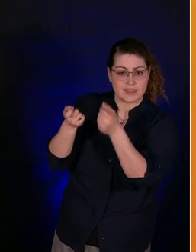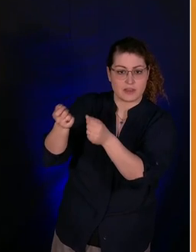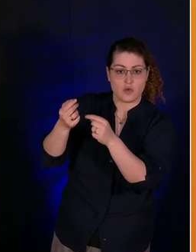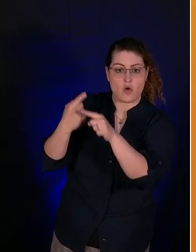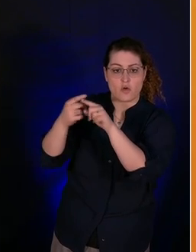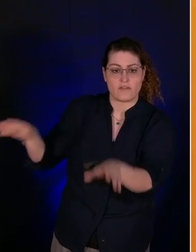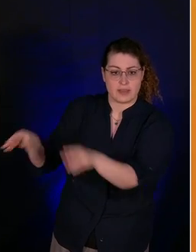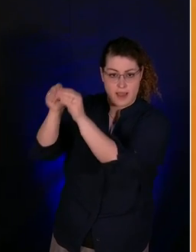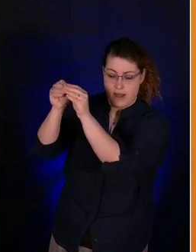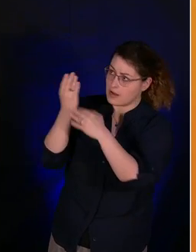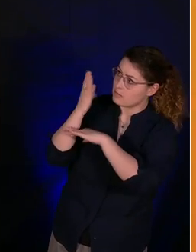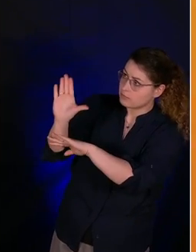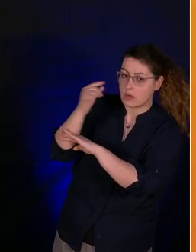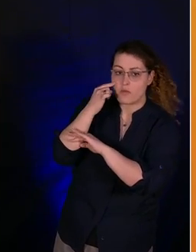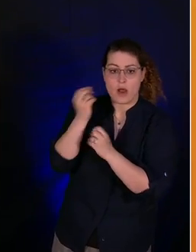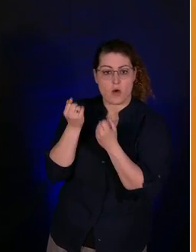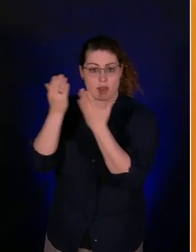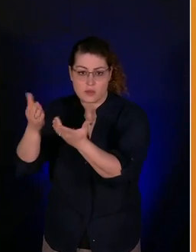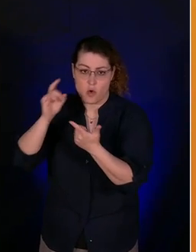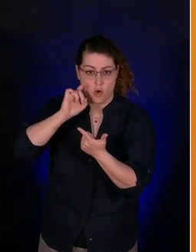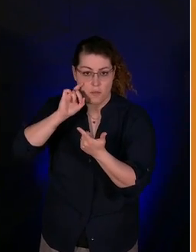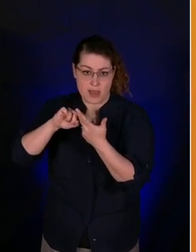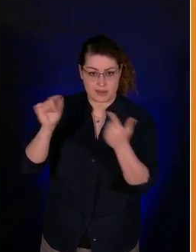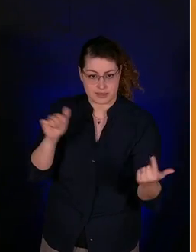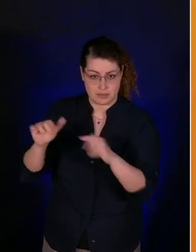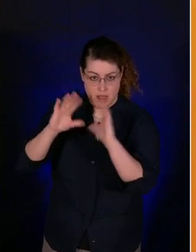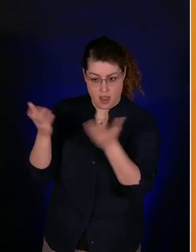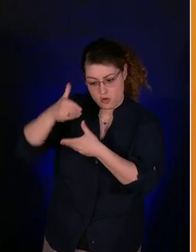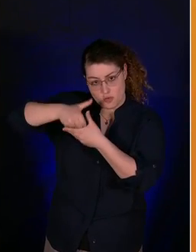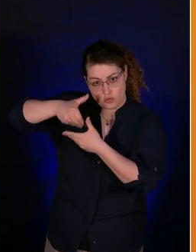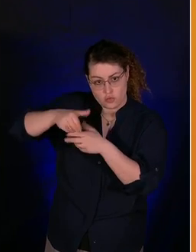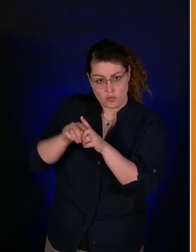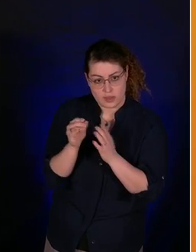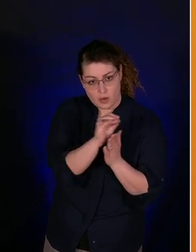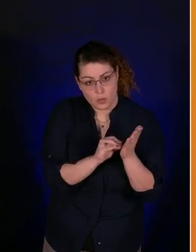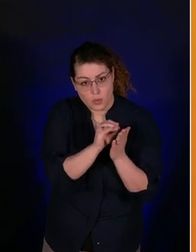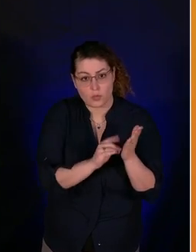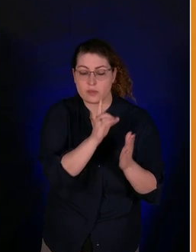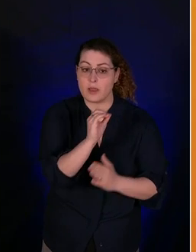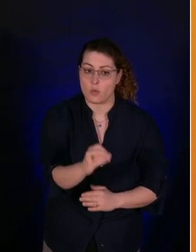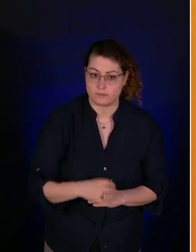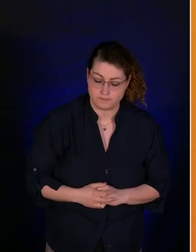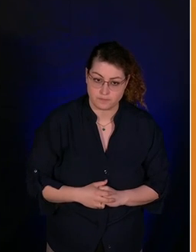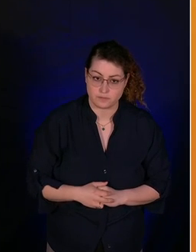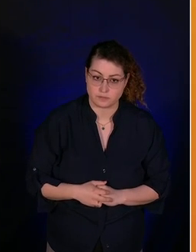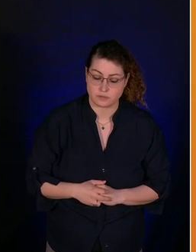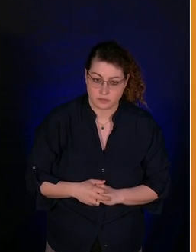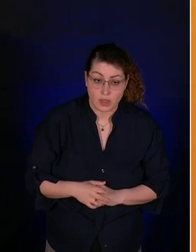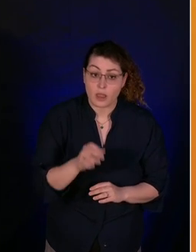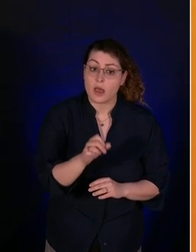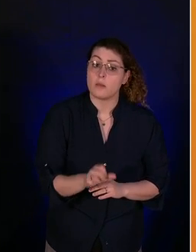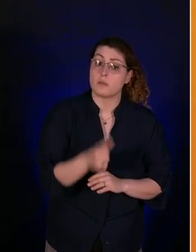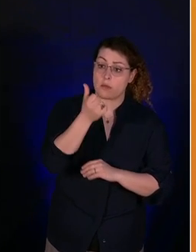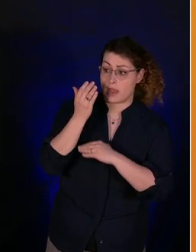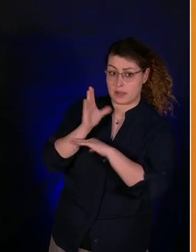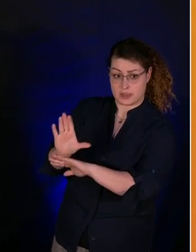compte les propositions, commentaires et débats sur le contenu et la rédaction du document. La première